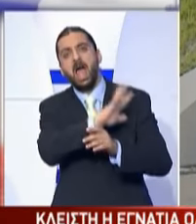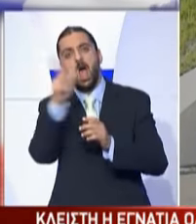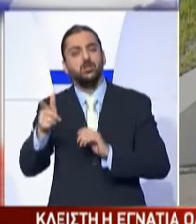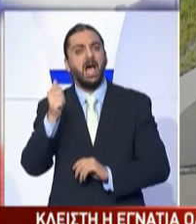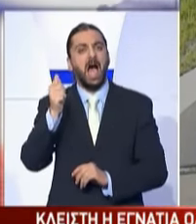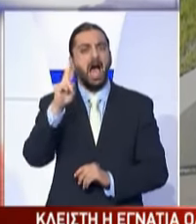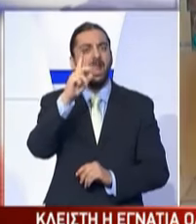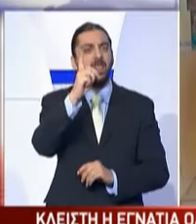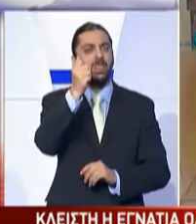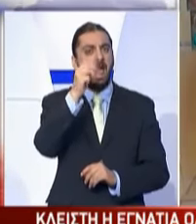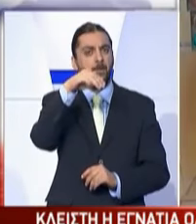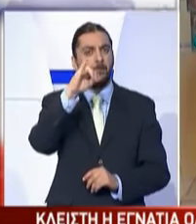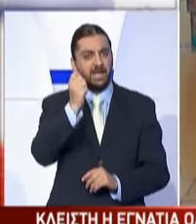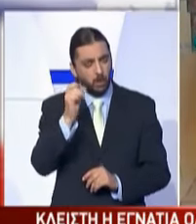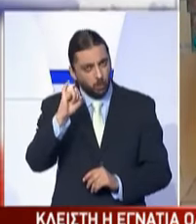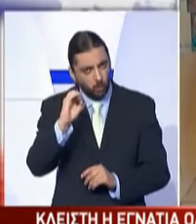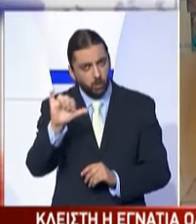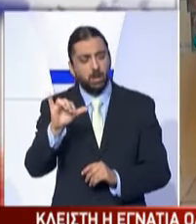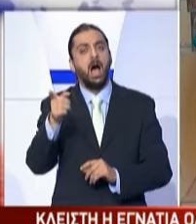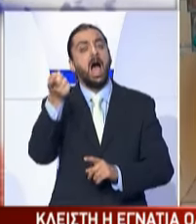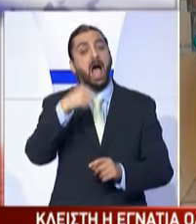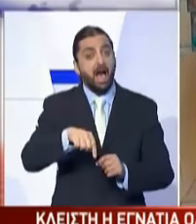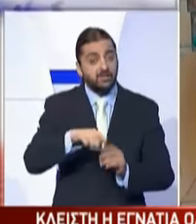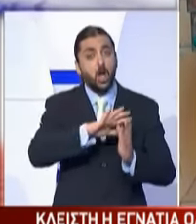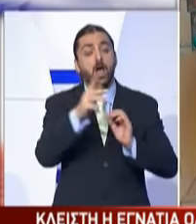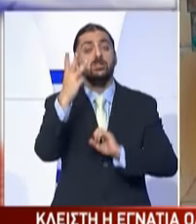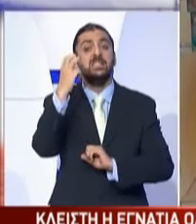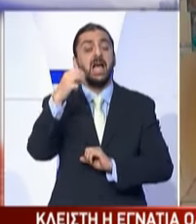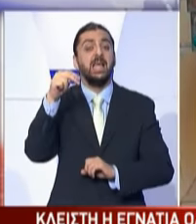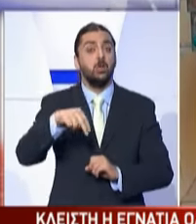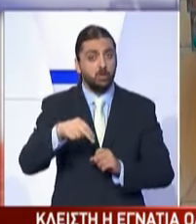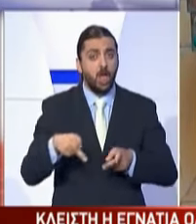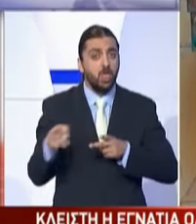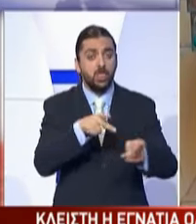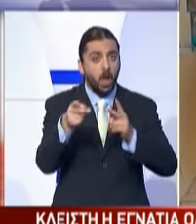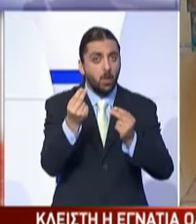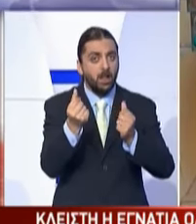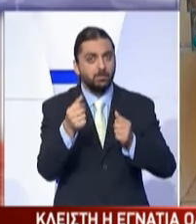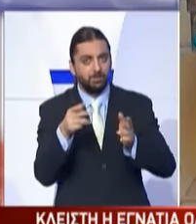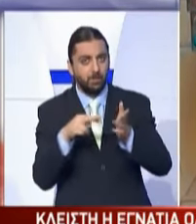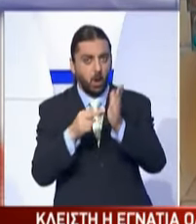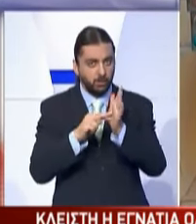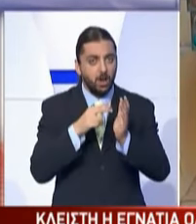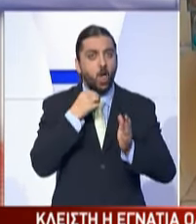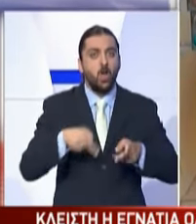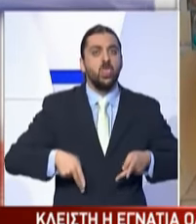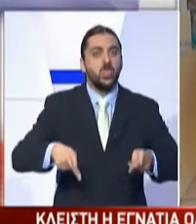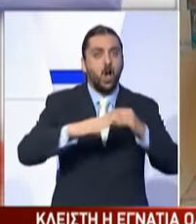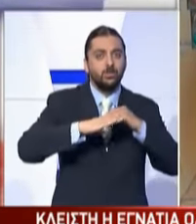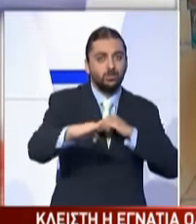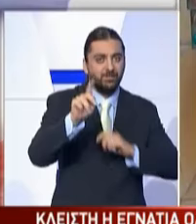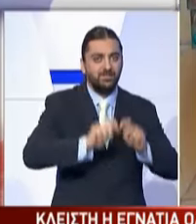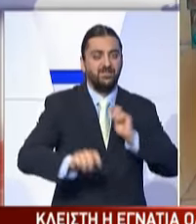Αρδανίου θα τεθεί σε ισχύ από αύριο μέχρι και την Κυριακή 30 Ιουνίου λόγω εργασιών συντήρησης του οδοστρώματος. Συγκεκριμένα για τις ανάγκες